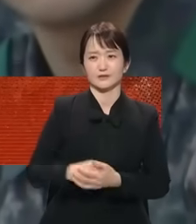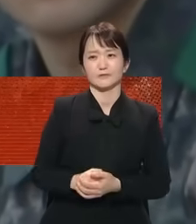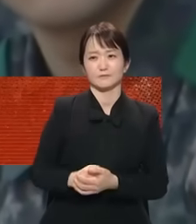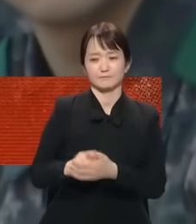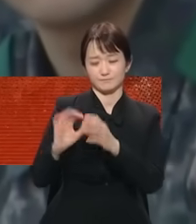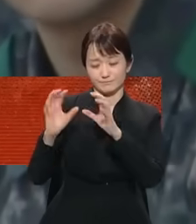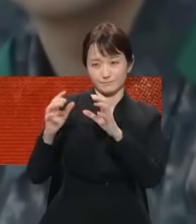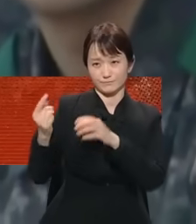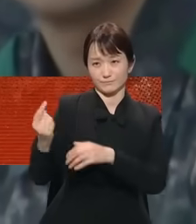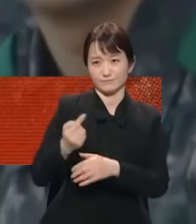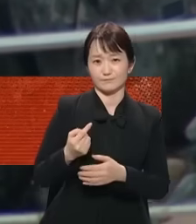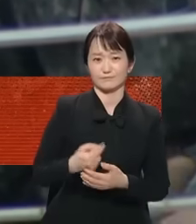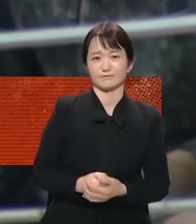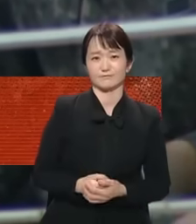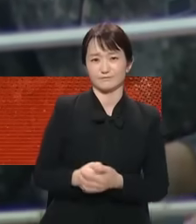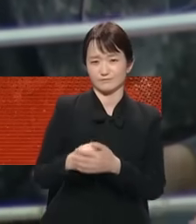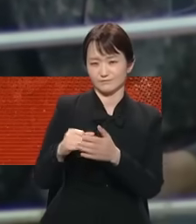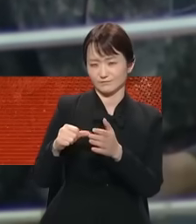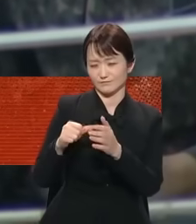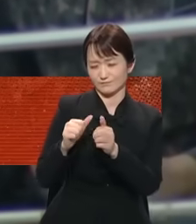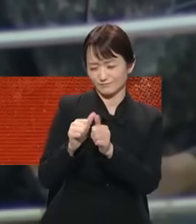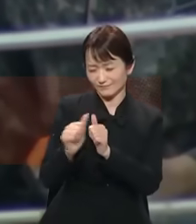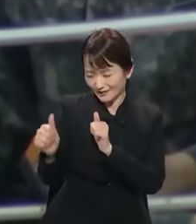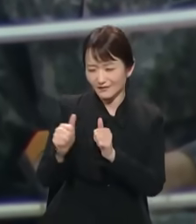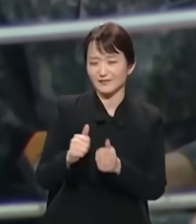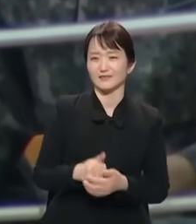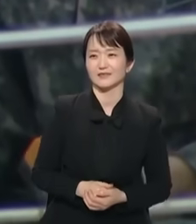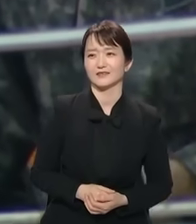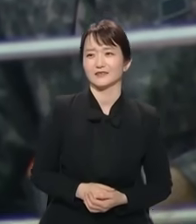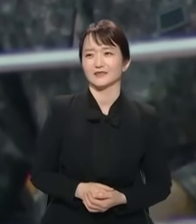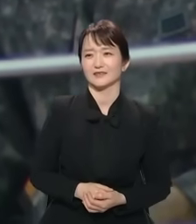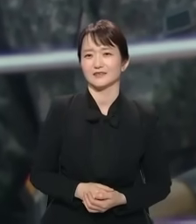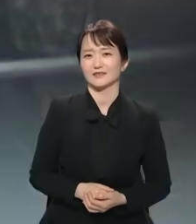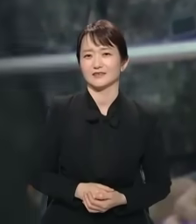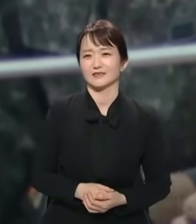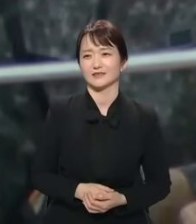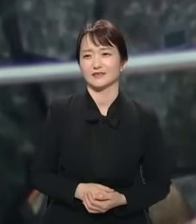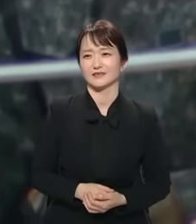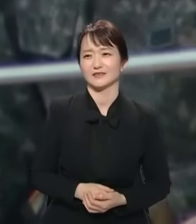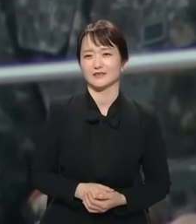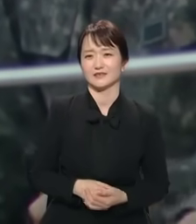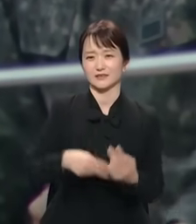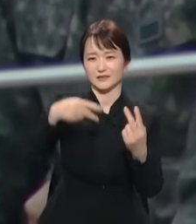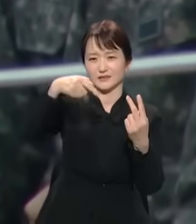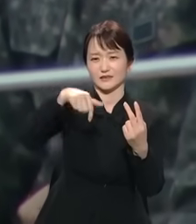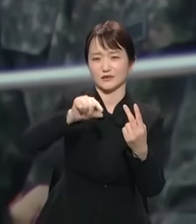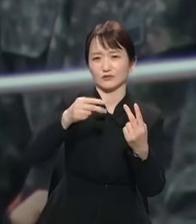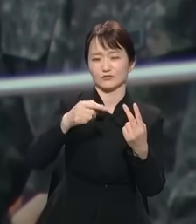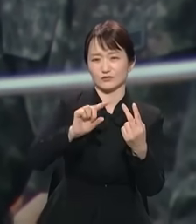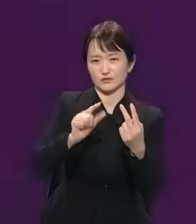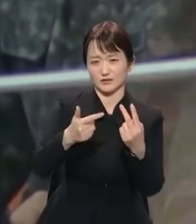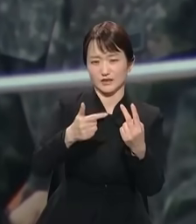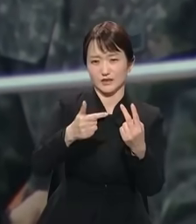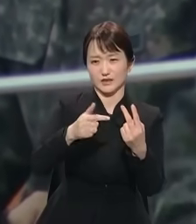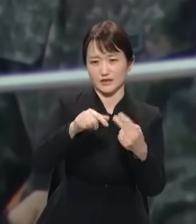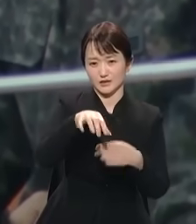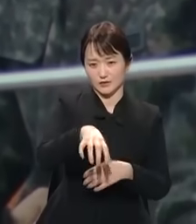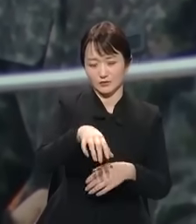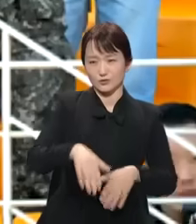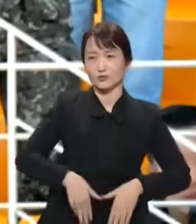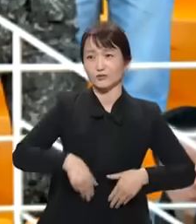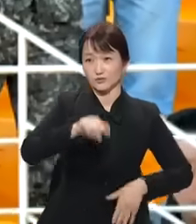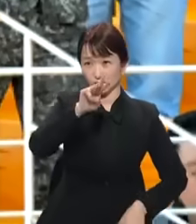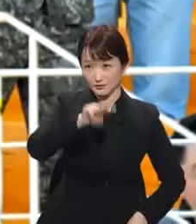뚜렷한 거 봐, 저거. 박 변호사님? 이 군단입니다. 이 군단이 춘천에 있는 부대거든요. 야,